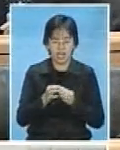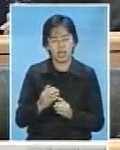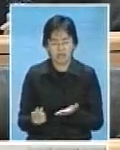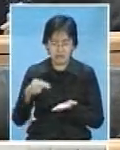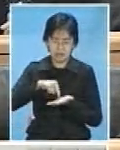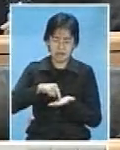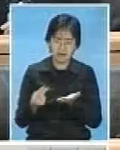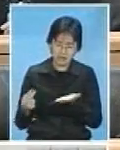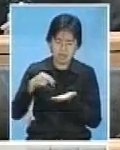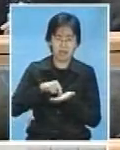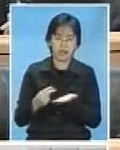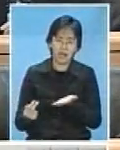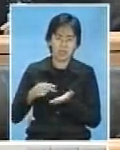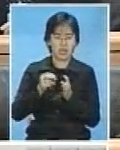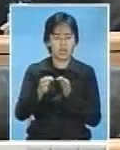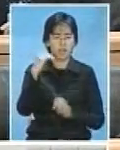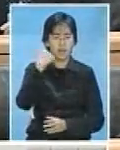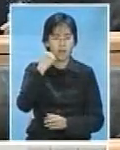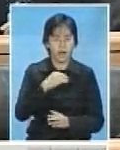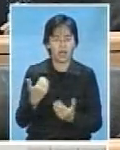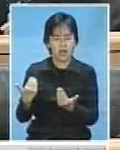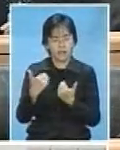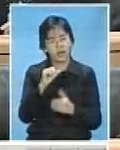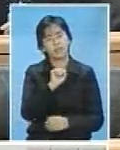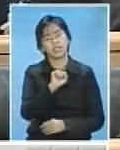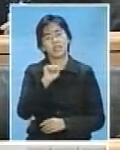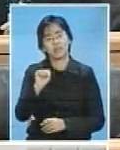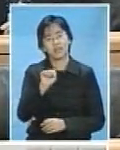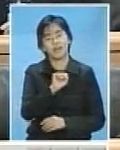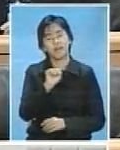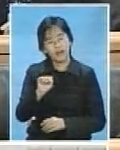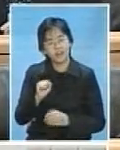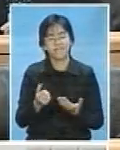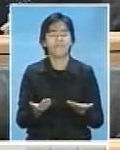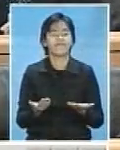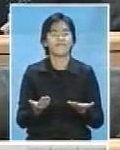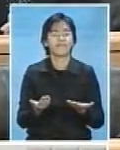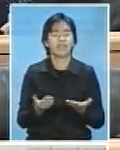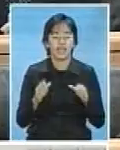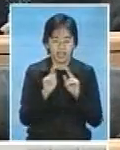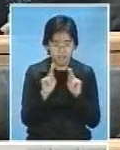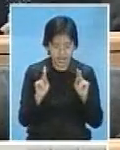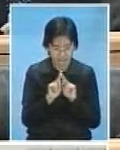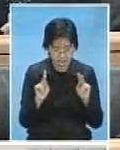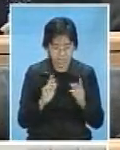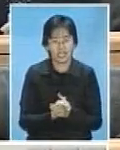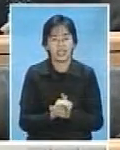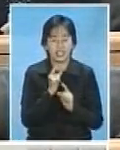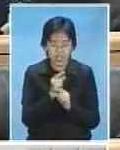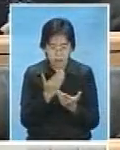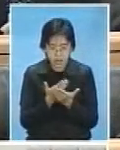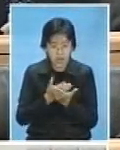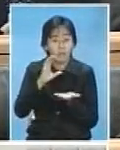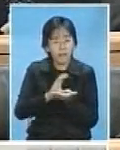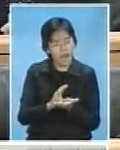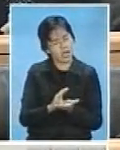งแล้วก็พาดพิงมาถึงสมาชิกสภาผู้แทนราษฎรแล้วก็กรรมาธิการติดตามงบประมาณในภาพ